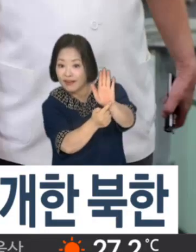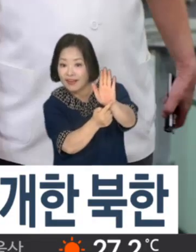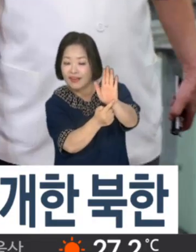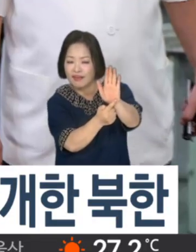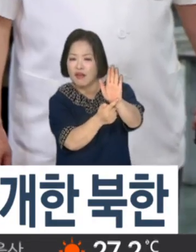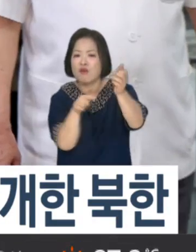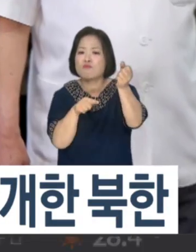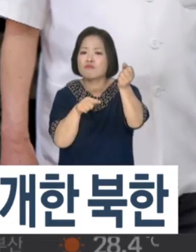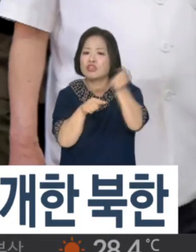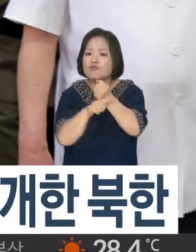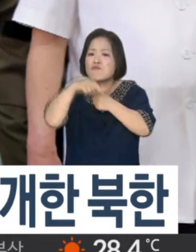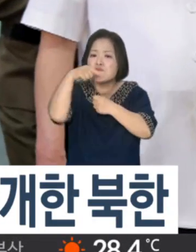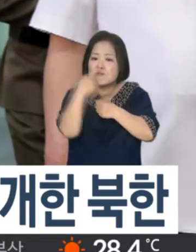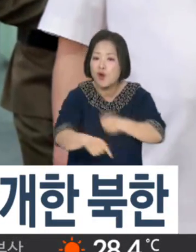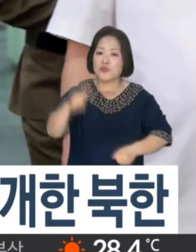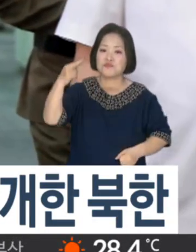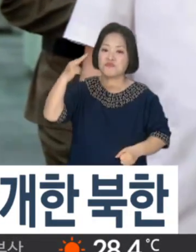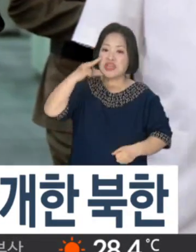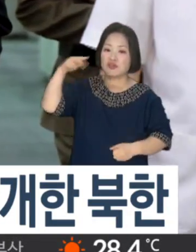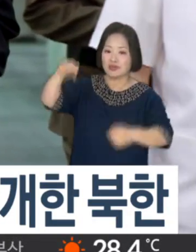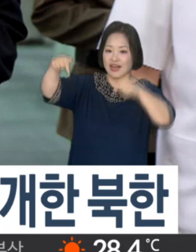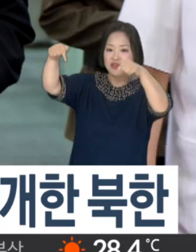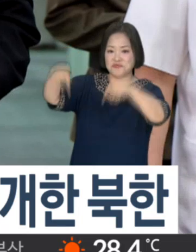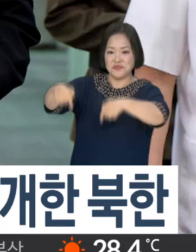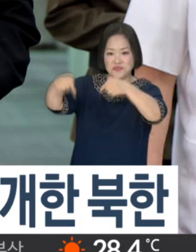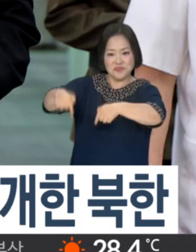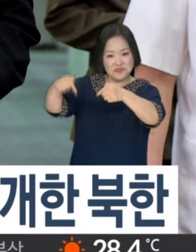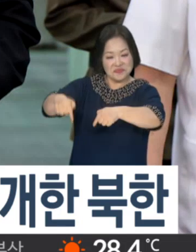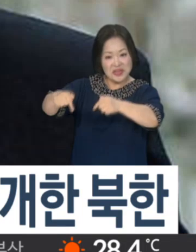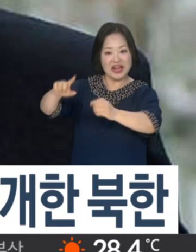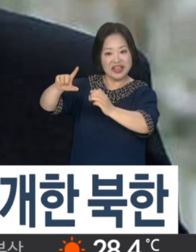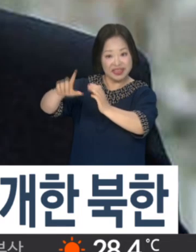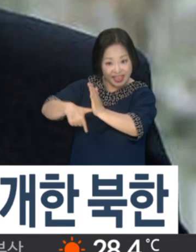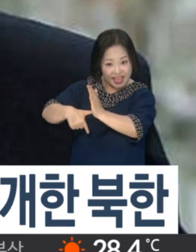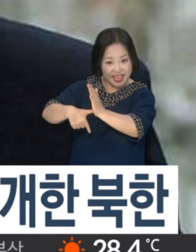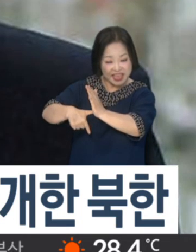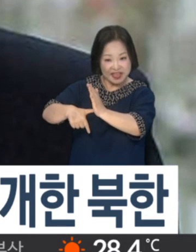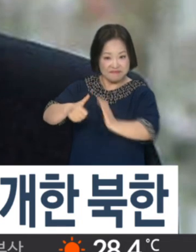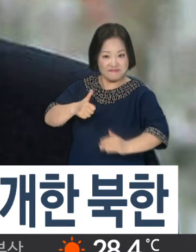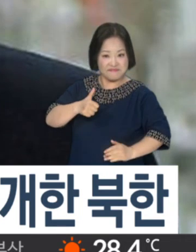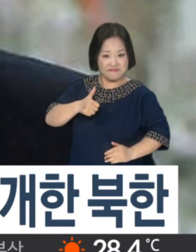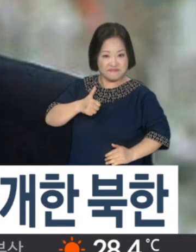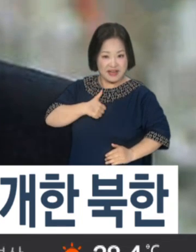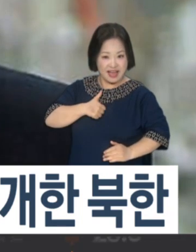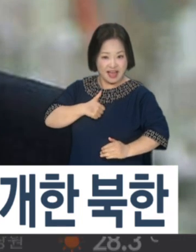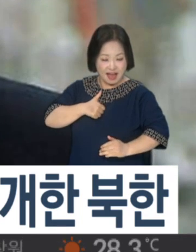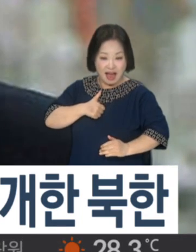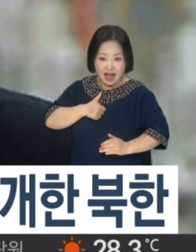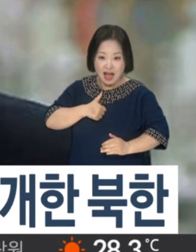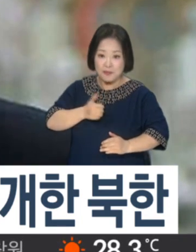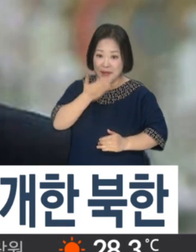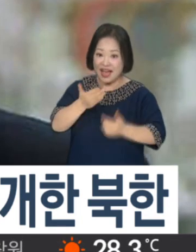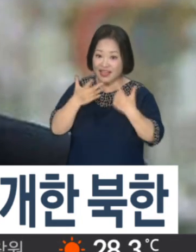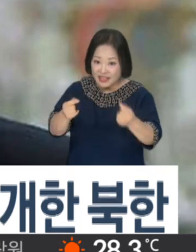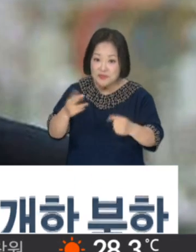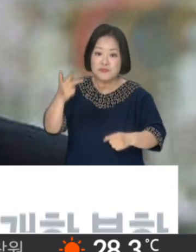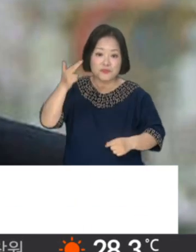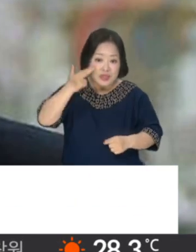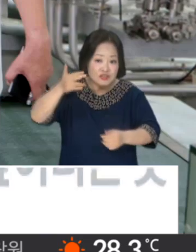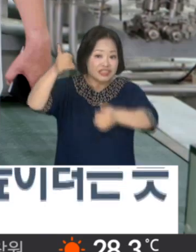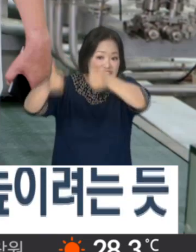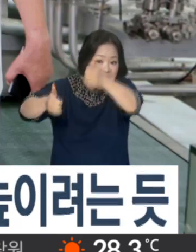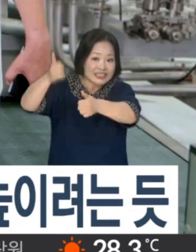배경엔 대미협상 과정에서 몸을 는 의도가 깔려 있다는 분석입니다 미국의 대선 레이스가